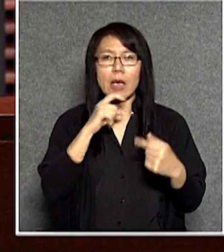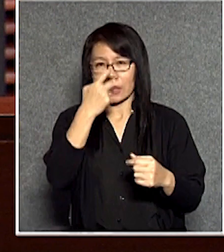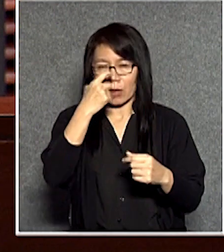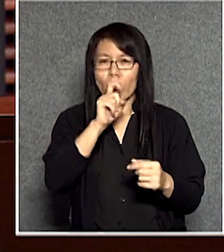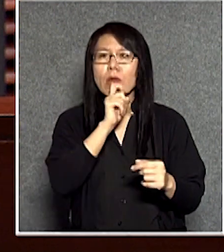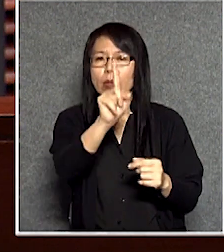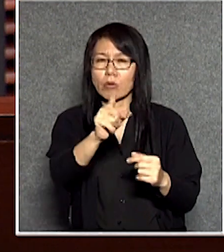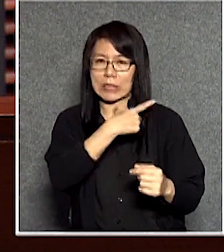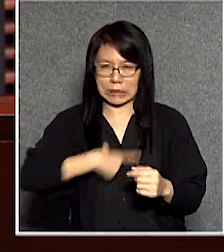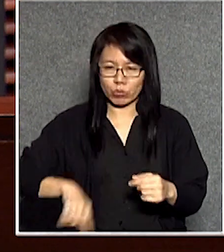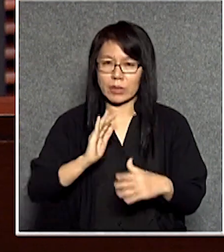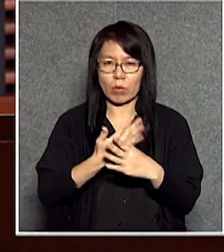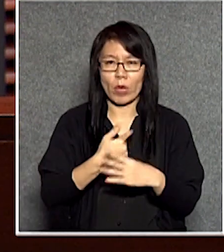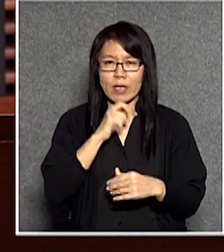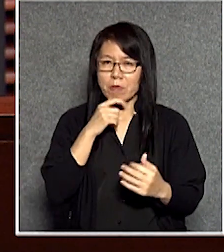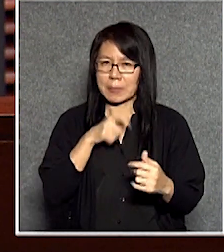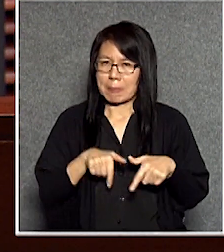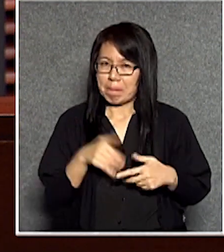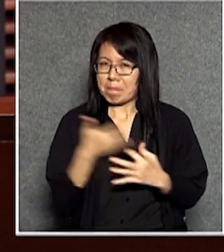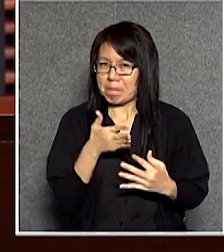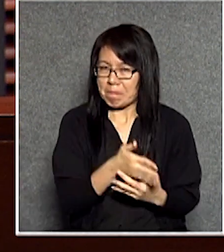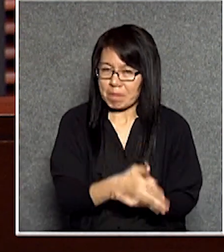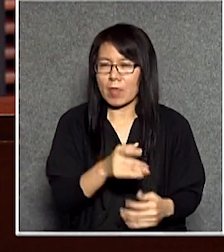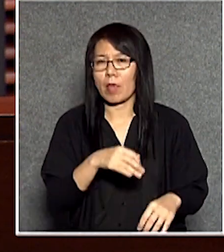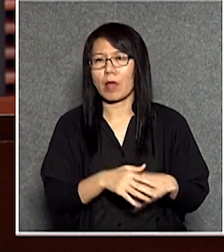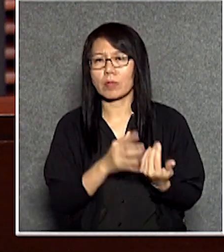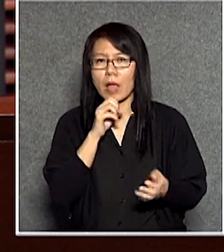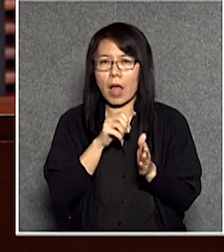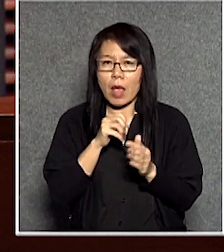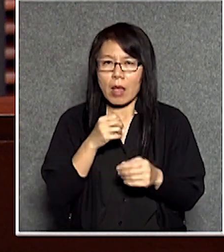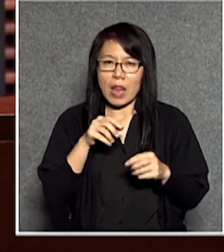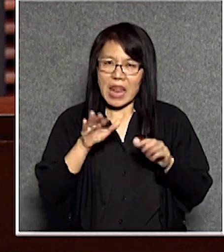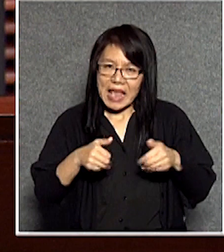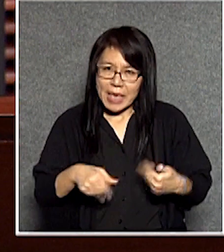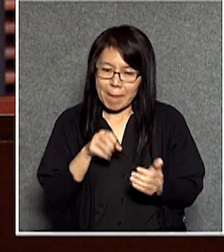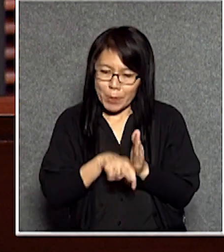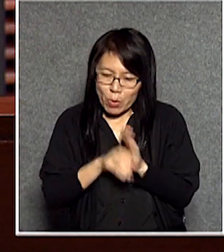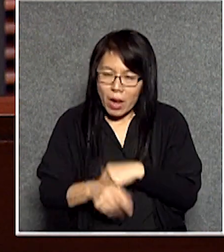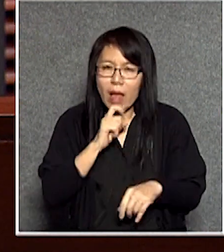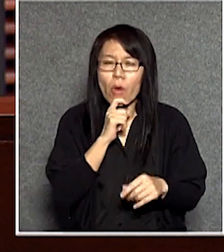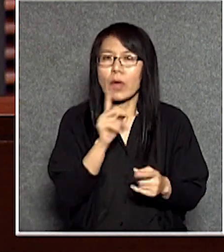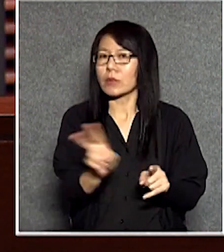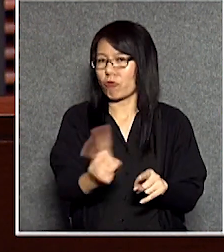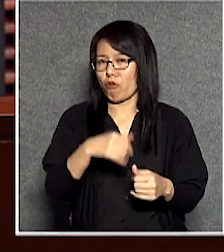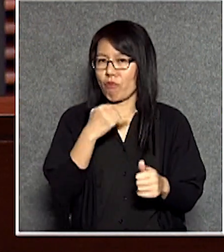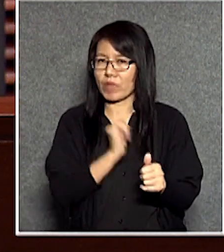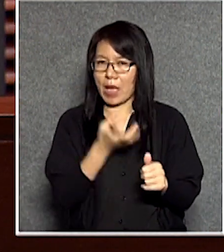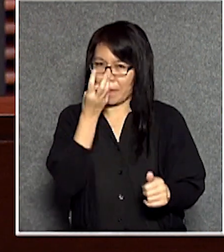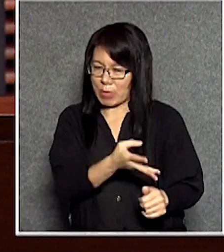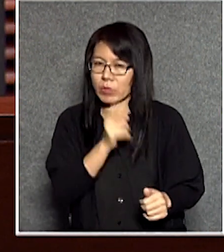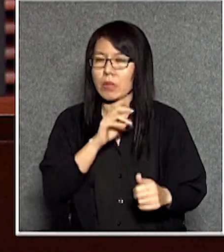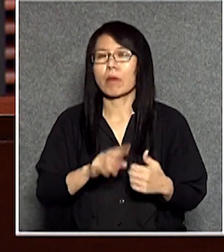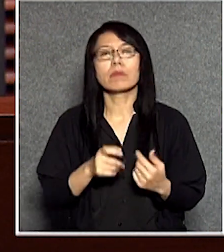國會議員因為試圖干預國會，對他涉嫌漏報利益的調查工作，被國會判予藐視國會